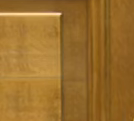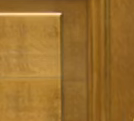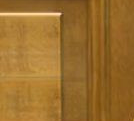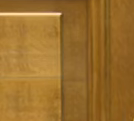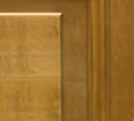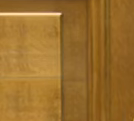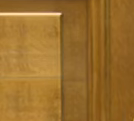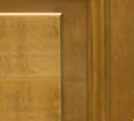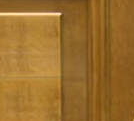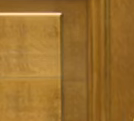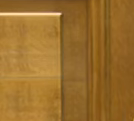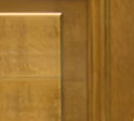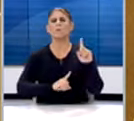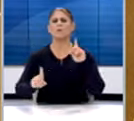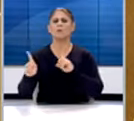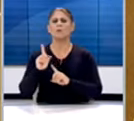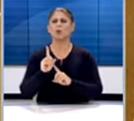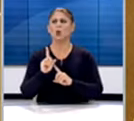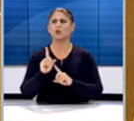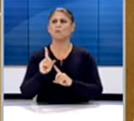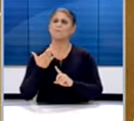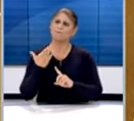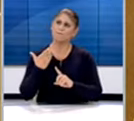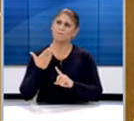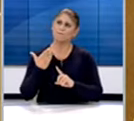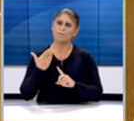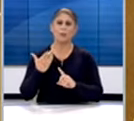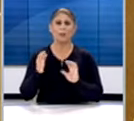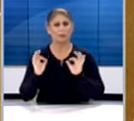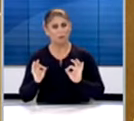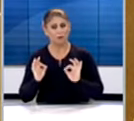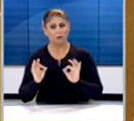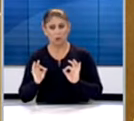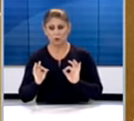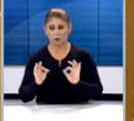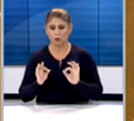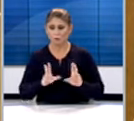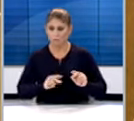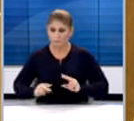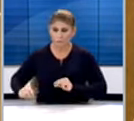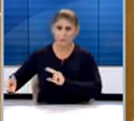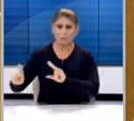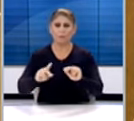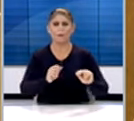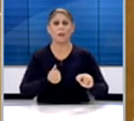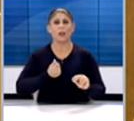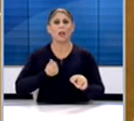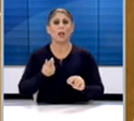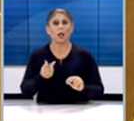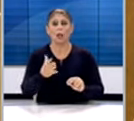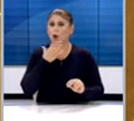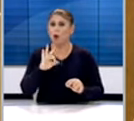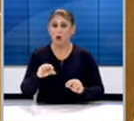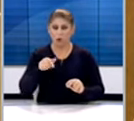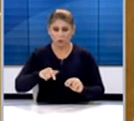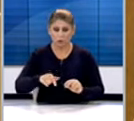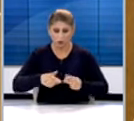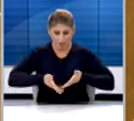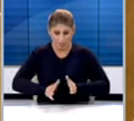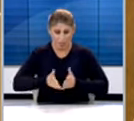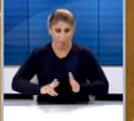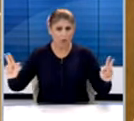Ποιος θα είναι, βεβαίως, και ο συνολικός πληθυσμός της Ελλάδας, διότι ζούμε και μία δημογραφική κρίση, απέναντι